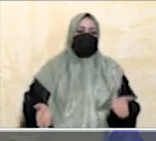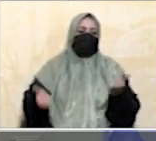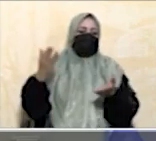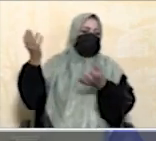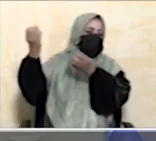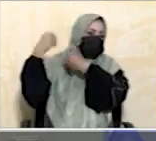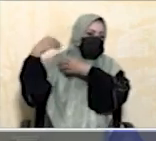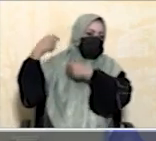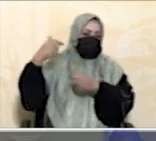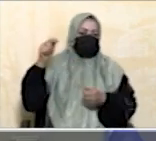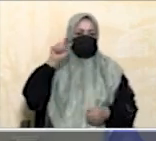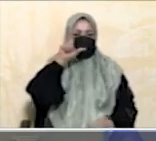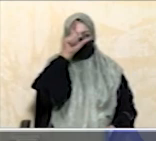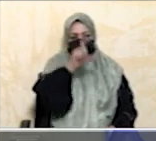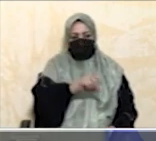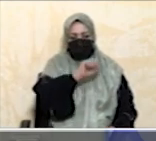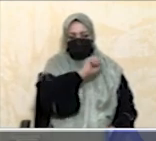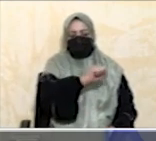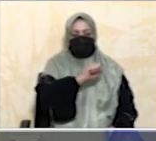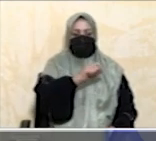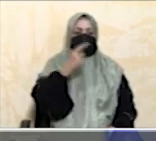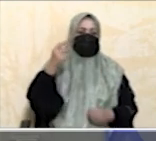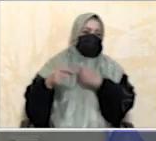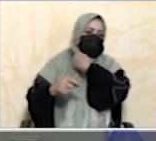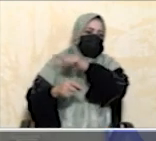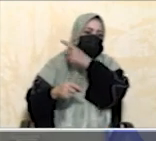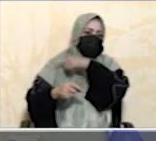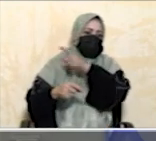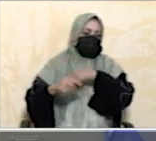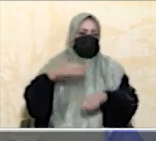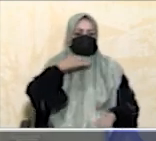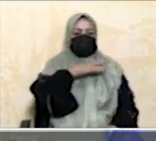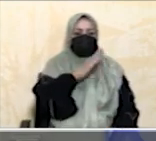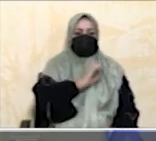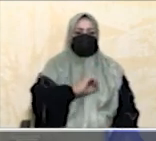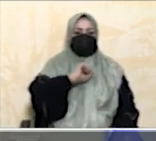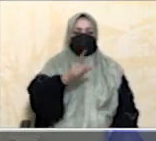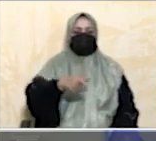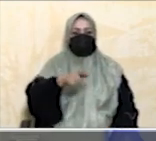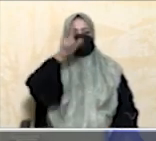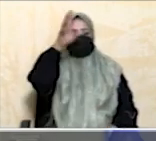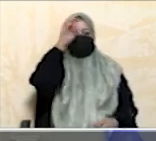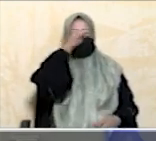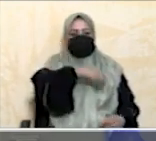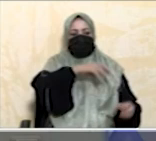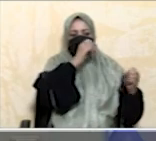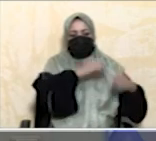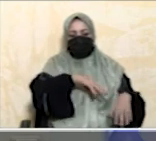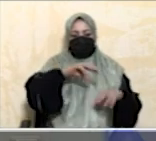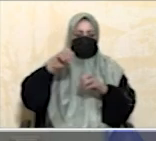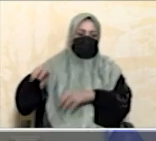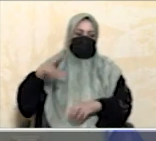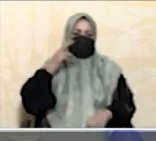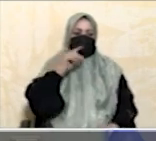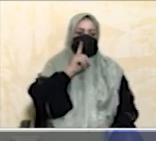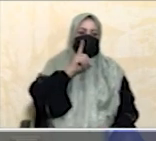الأولى اللي هي الأضحية، والحسنة الثانية التصدق على الوالدين، وهذا أفضل من أنك أنت تعطي